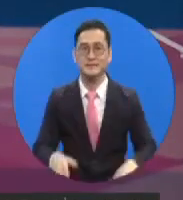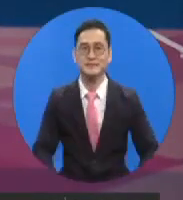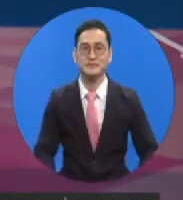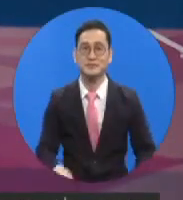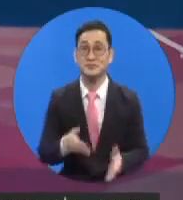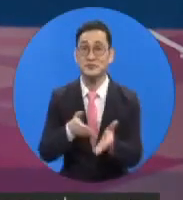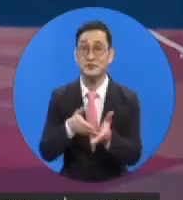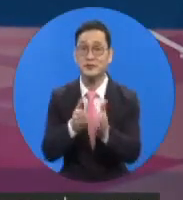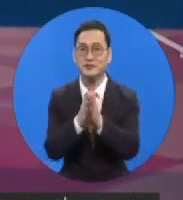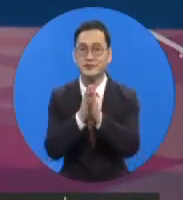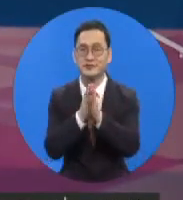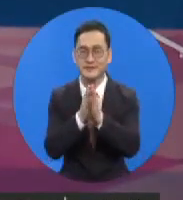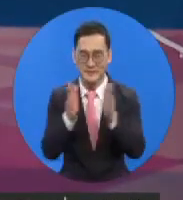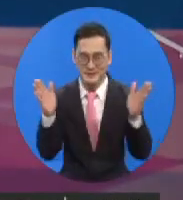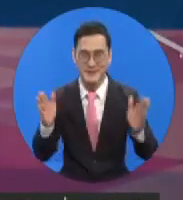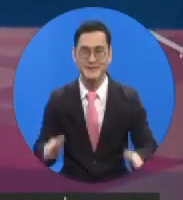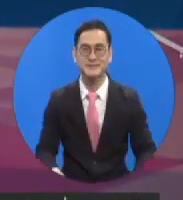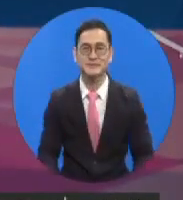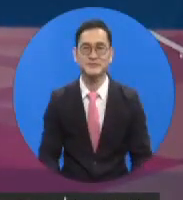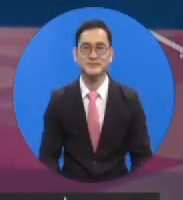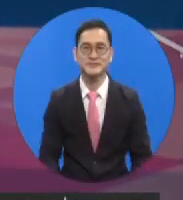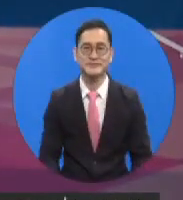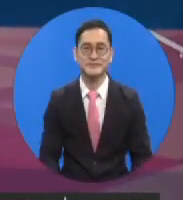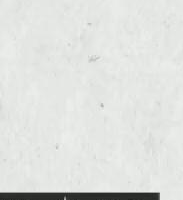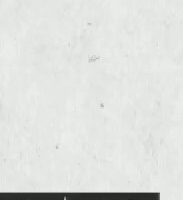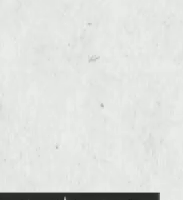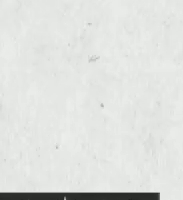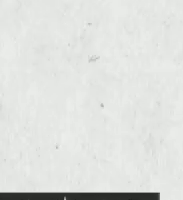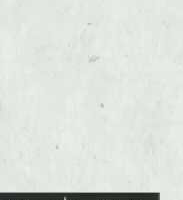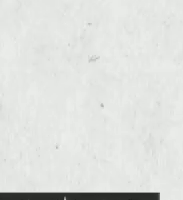김진의 돌직구쇼 오늘의 톱뉴스로 문을 열겠습니다.